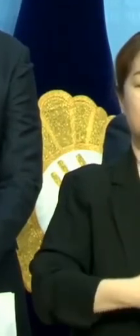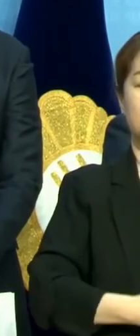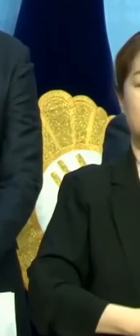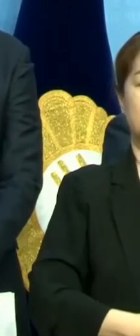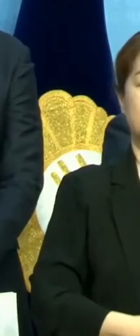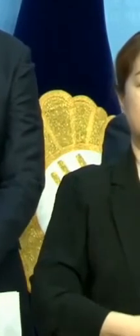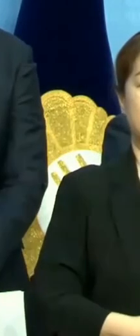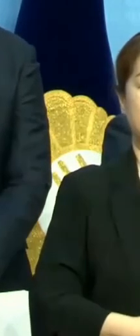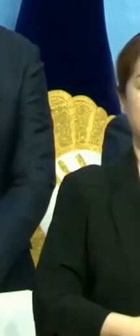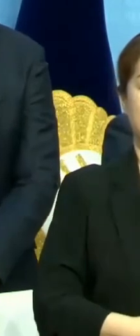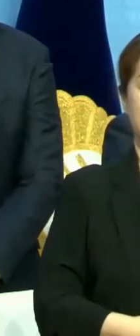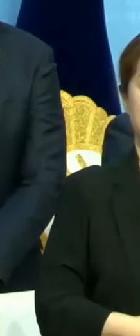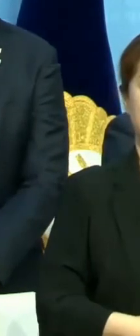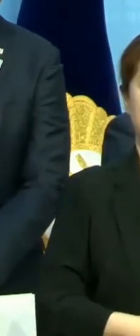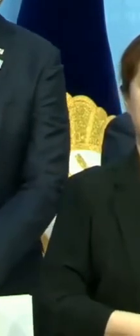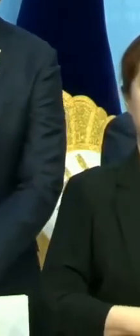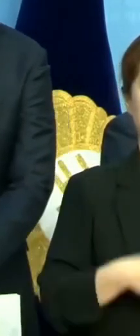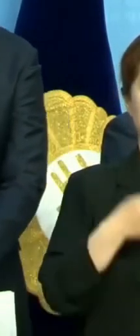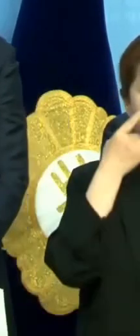엄마가